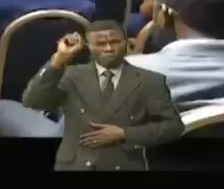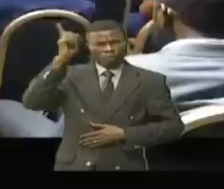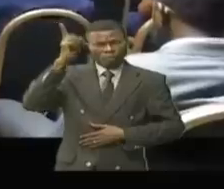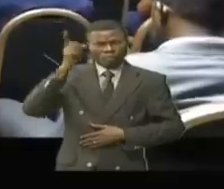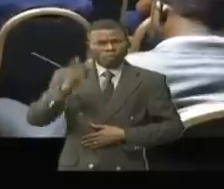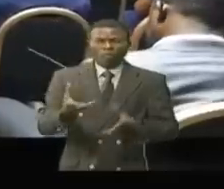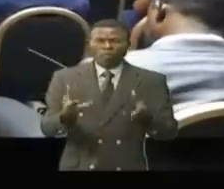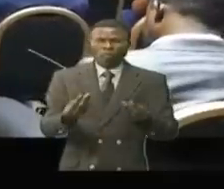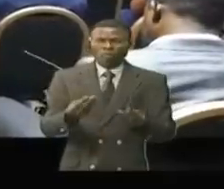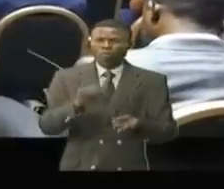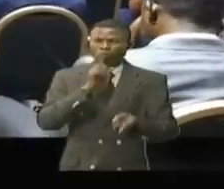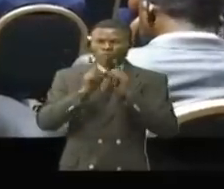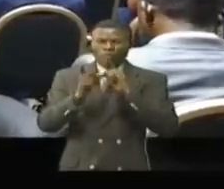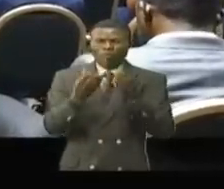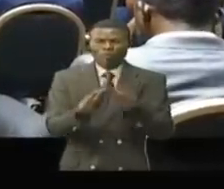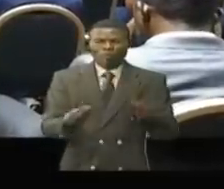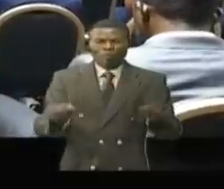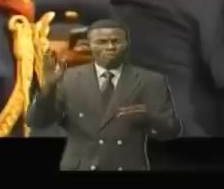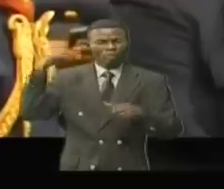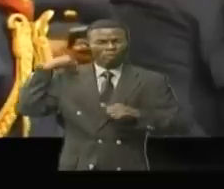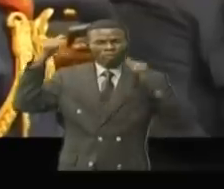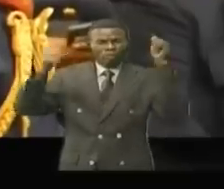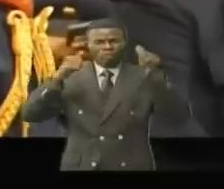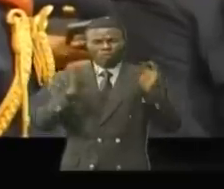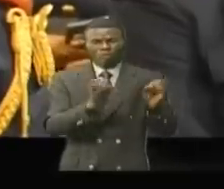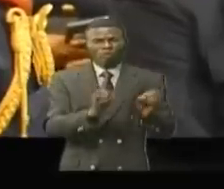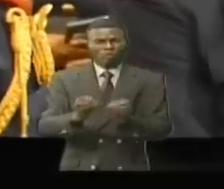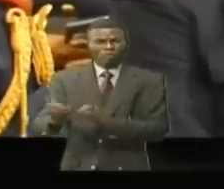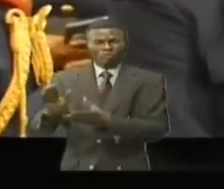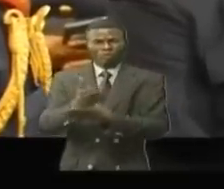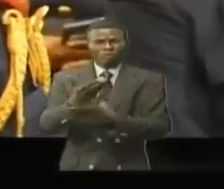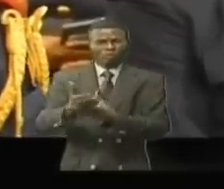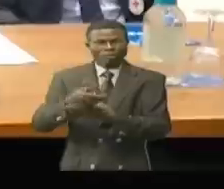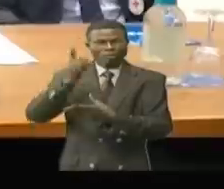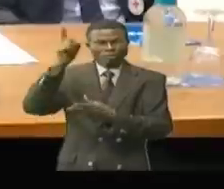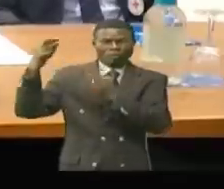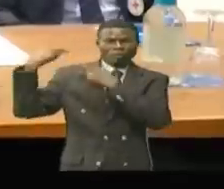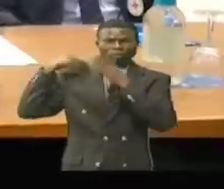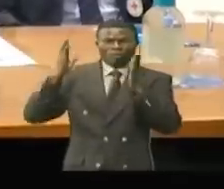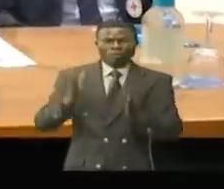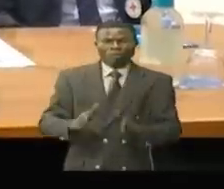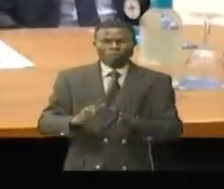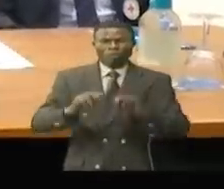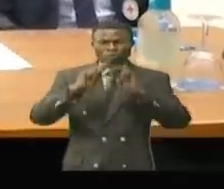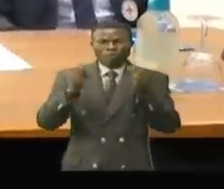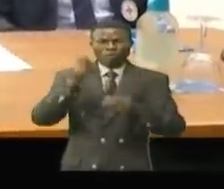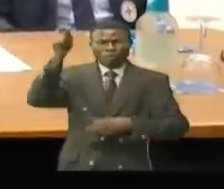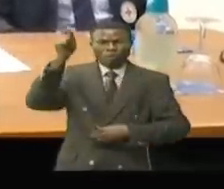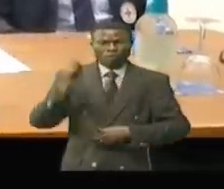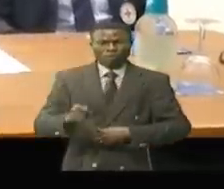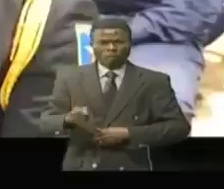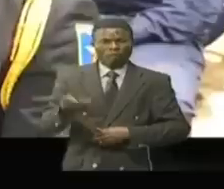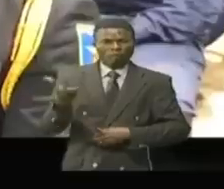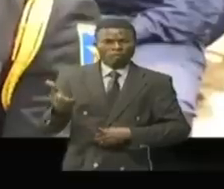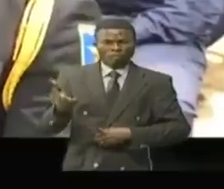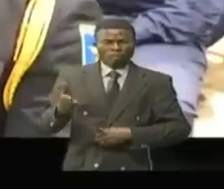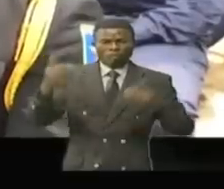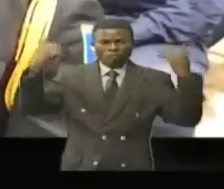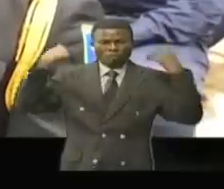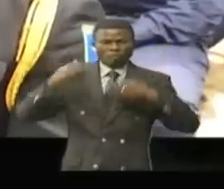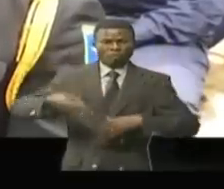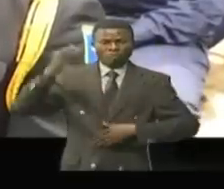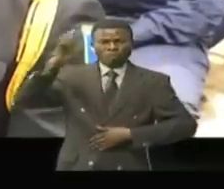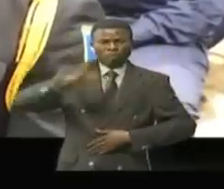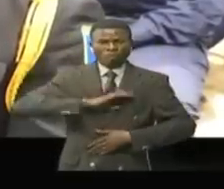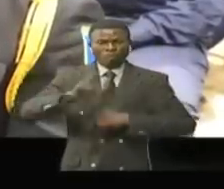faciliter un échange des meilleures pratiques en maintien de l'ordre entre les principaux responsables de forces de l'ordre dans la sous-région. Les officiers de police